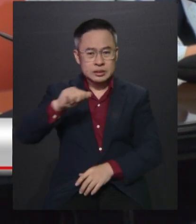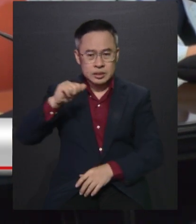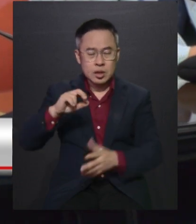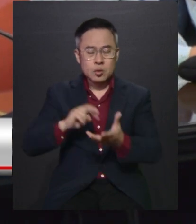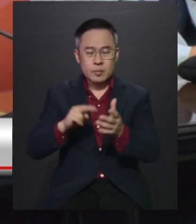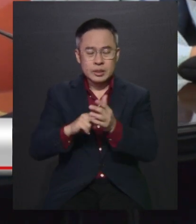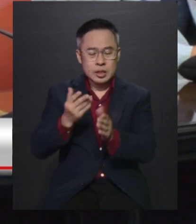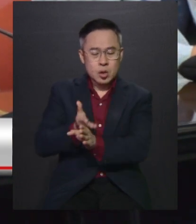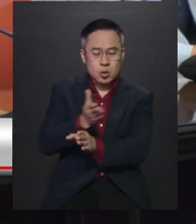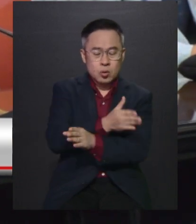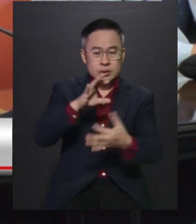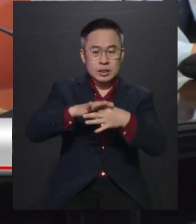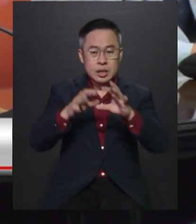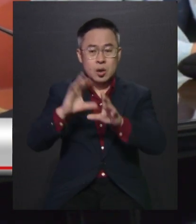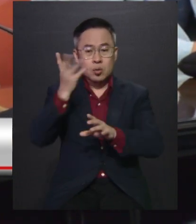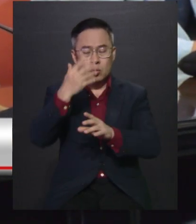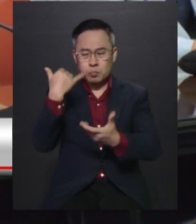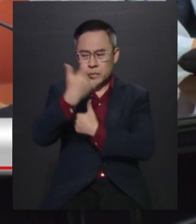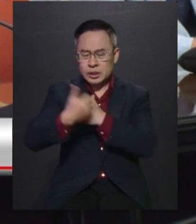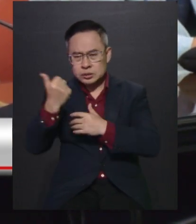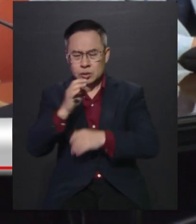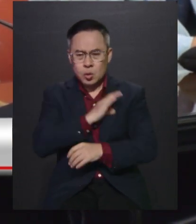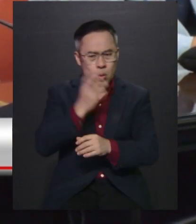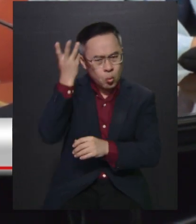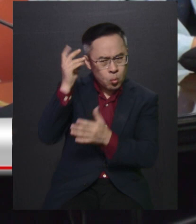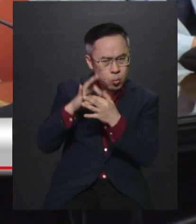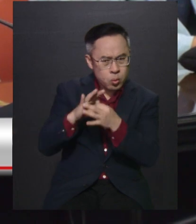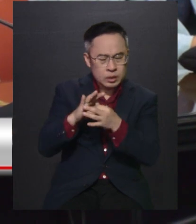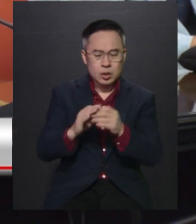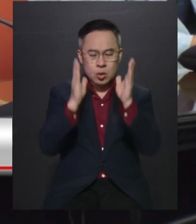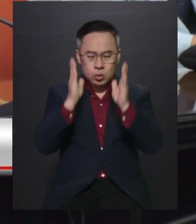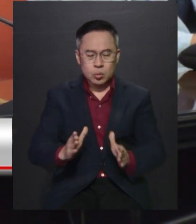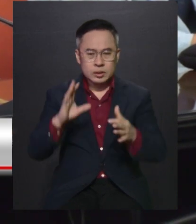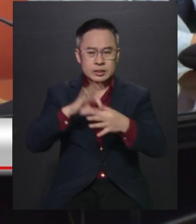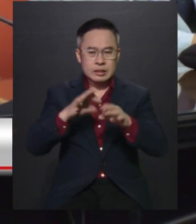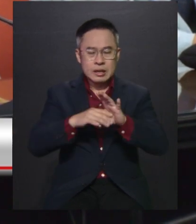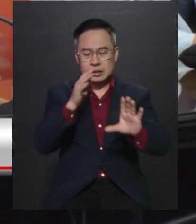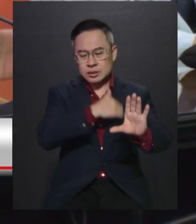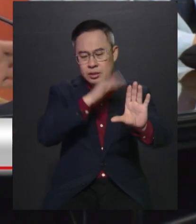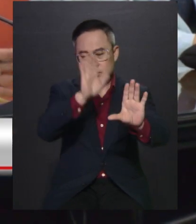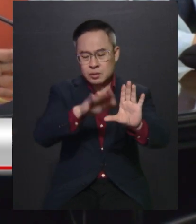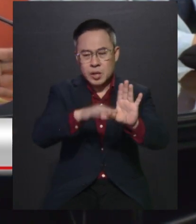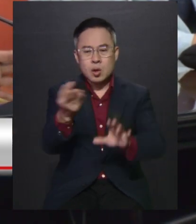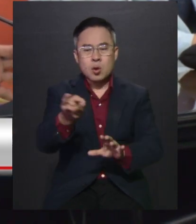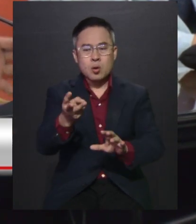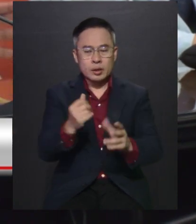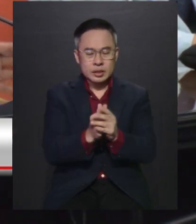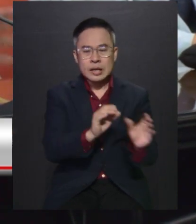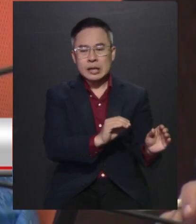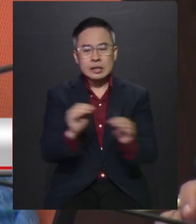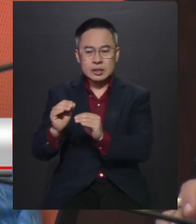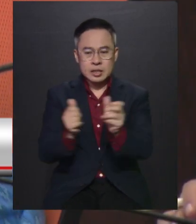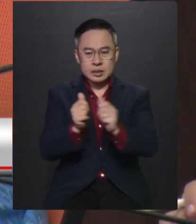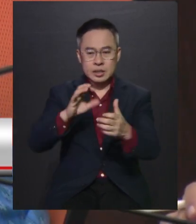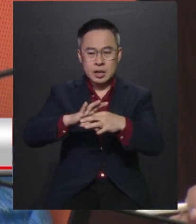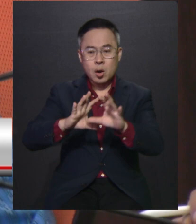ชาติอาจจะมีความกังวลเรื่องของการเตรียมความพร้อมก็เลยอาจจะไม่ส่งนักกีฬาเข้าร่วมเท่าที่ควรเท่าไหร่ก็เลยอยากให้เลื่อนไปจัดหลังโอลิ